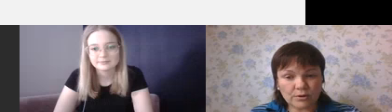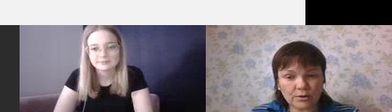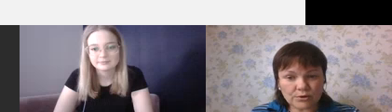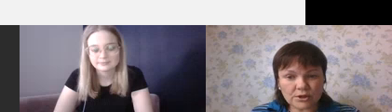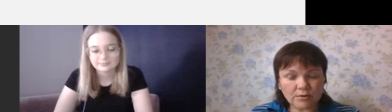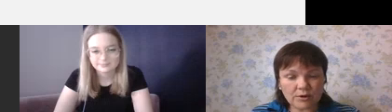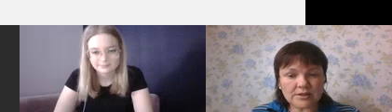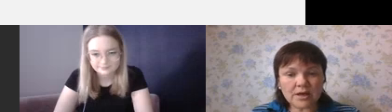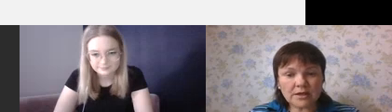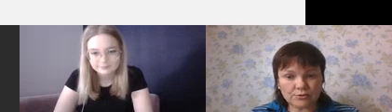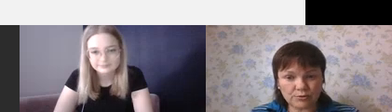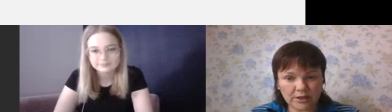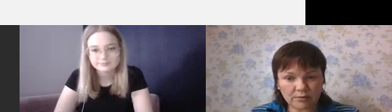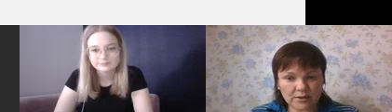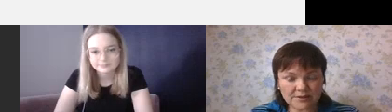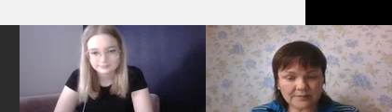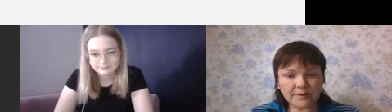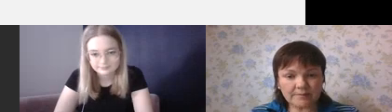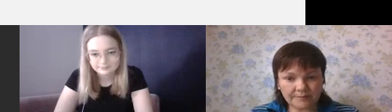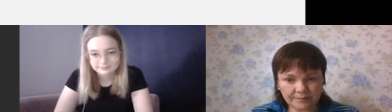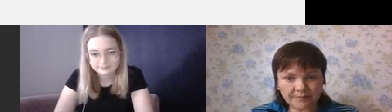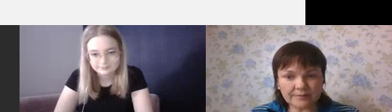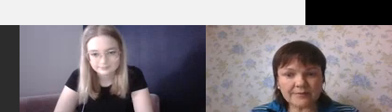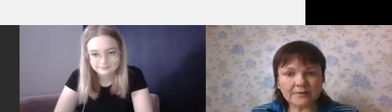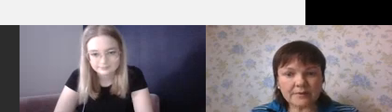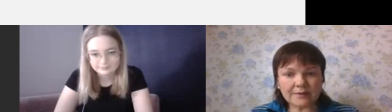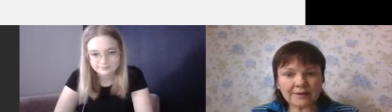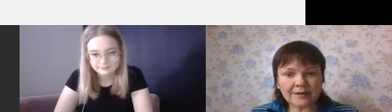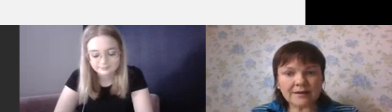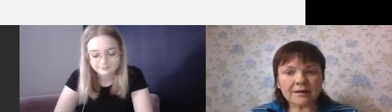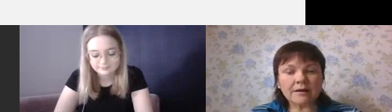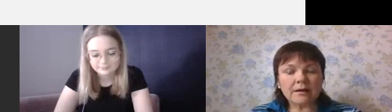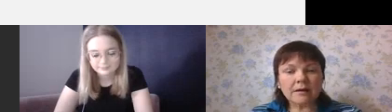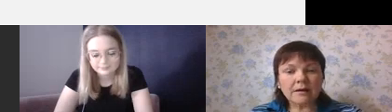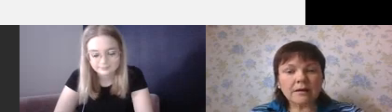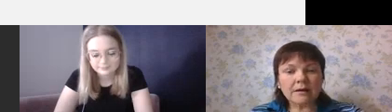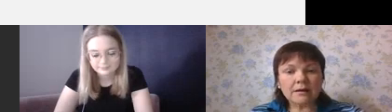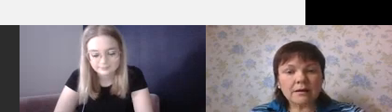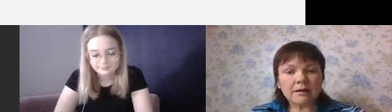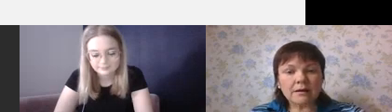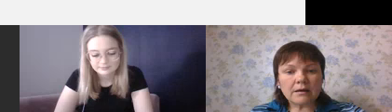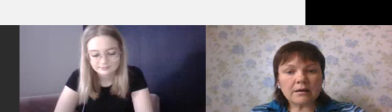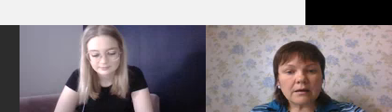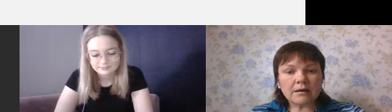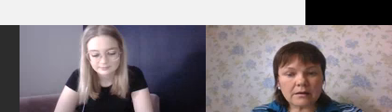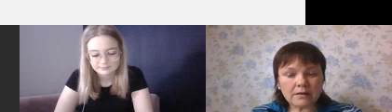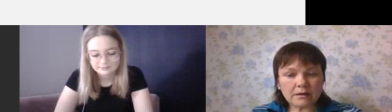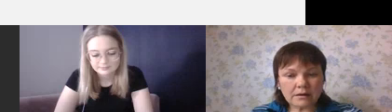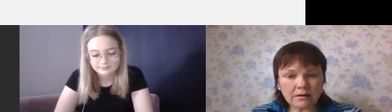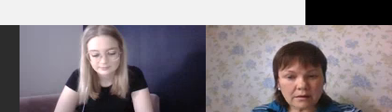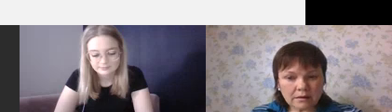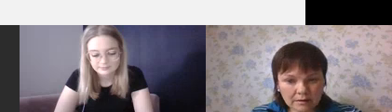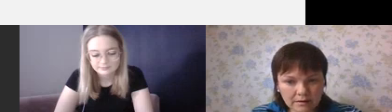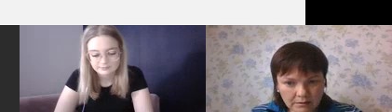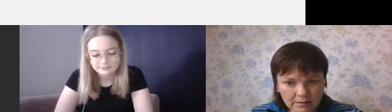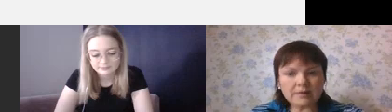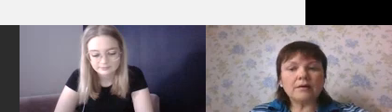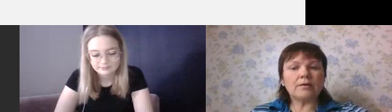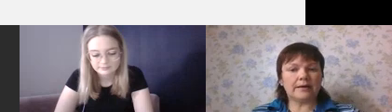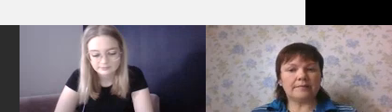kaks tükki on kutsekoolis ja üks ülikoolis. Ei. Kaks tükki vajaksid kõrgharidust ja üks